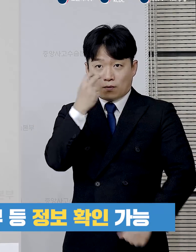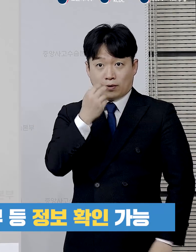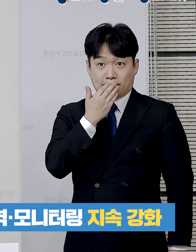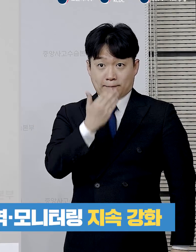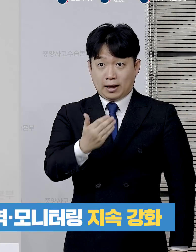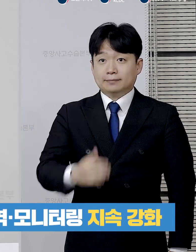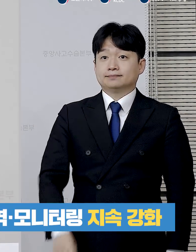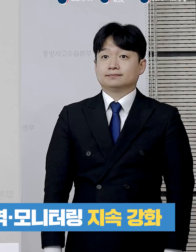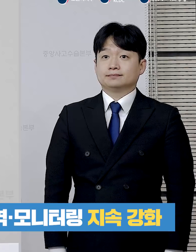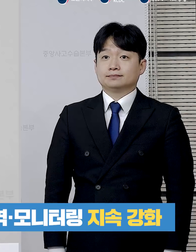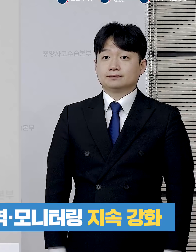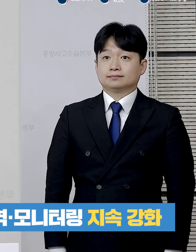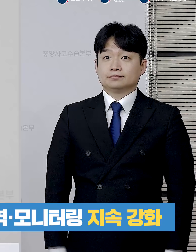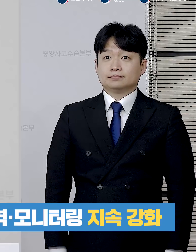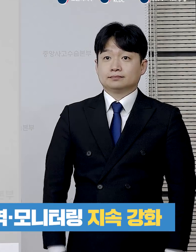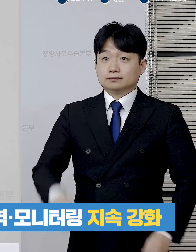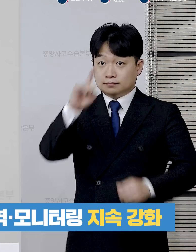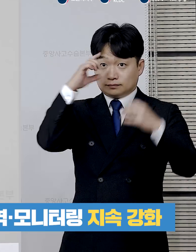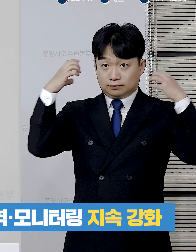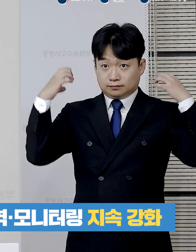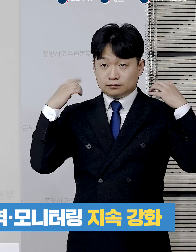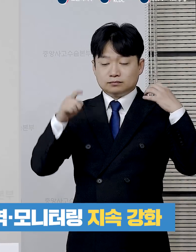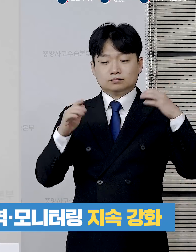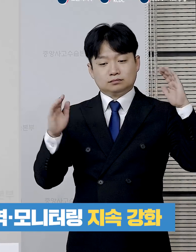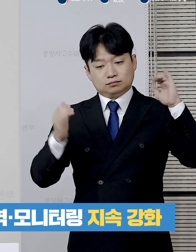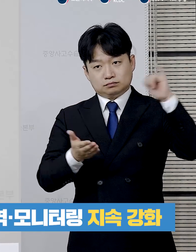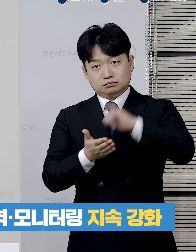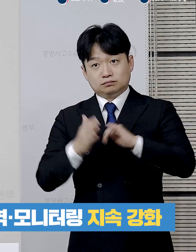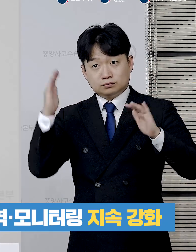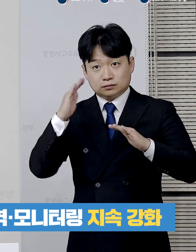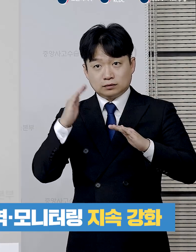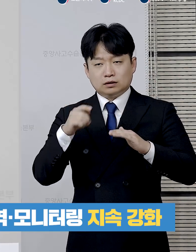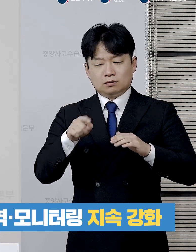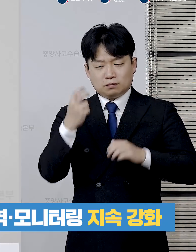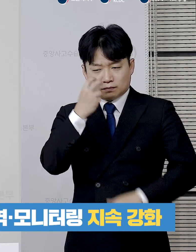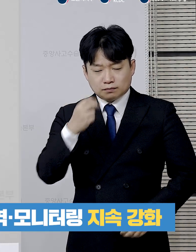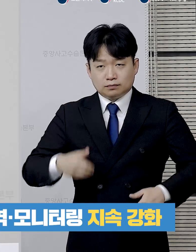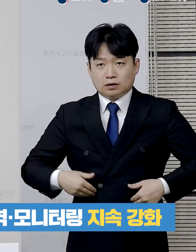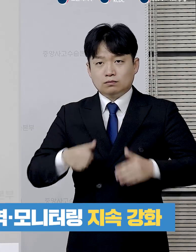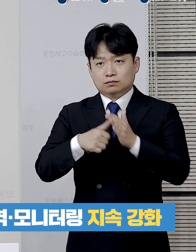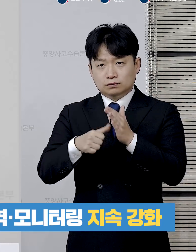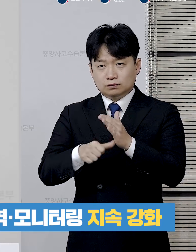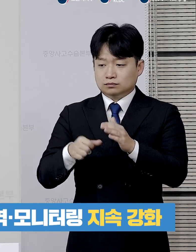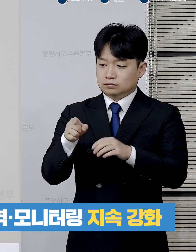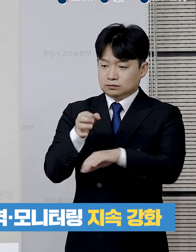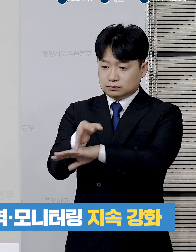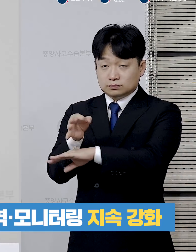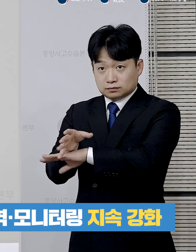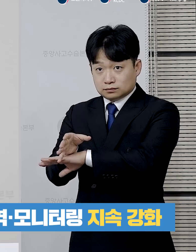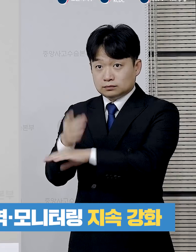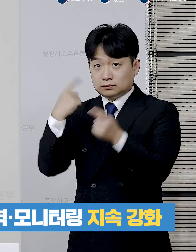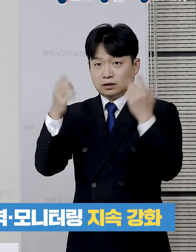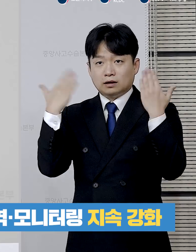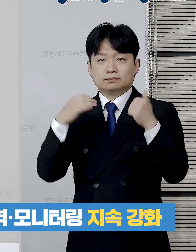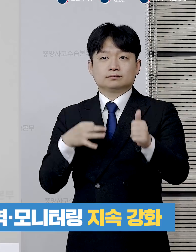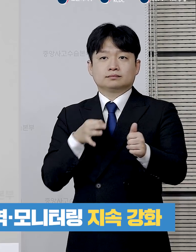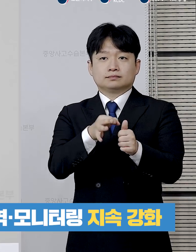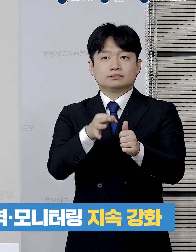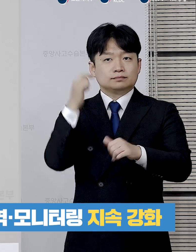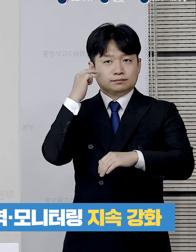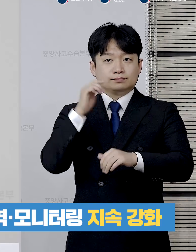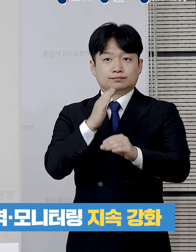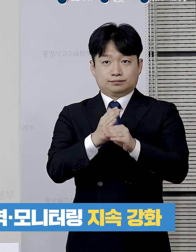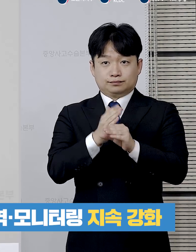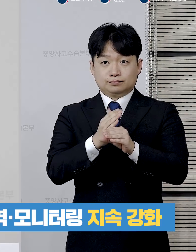하고 있습니다. 또한 정부는 유학생 관리를 위해 필요한 인건비 및 물품 구입 비용을 대학에